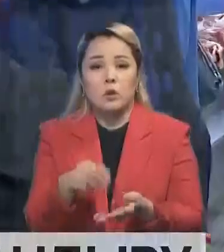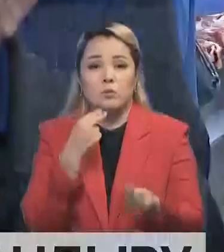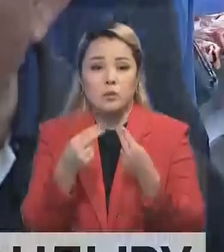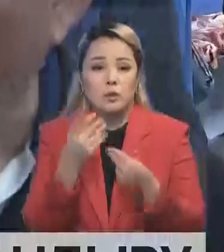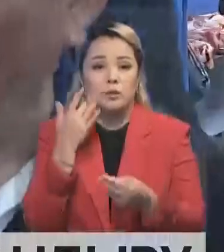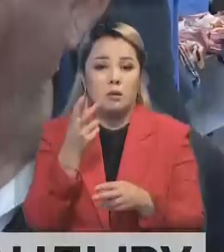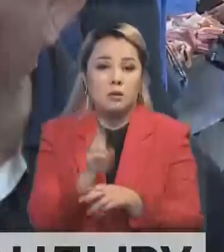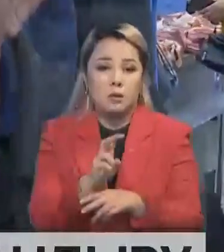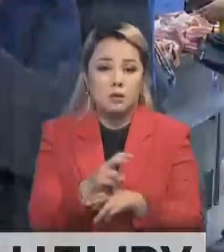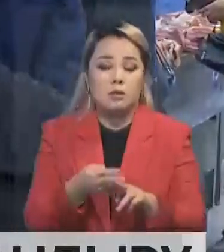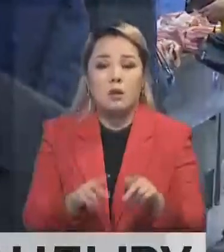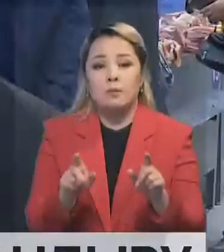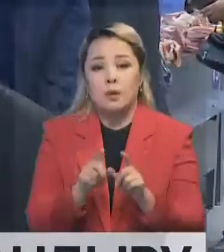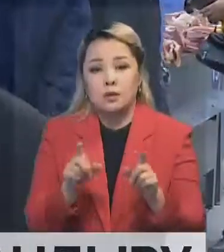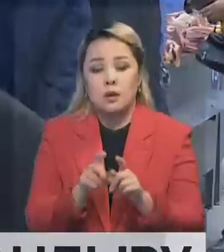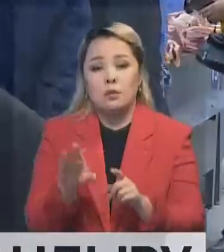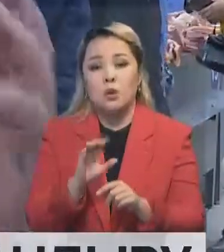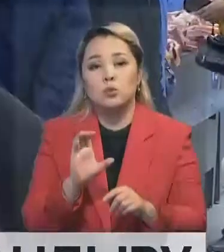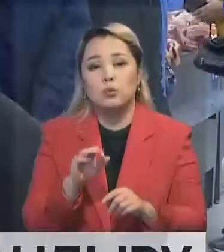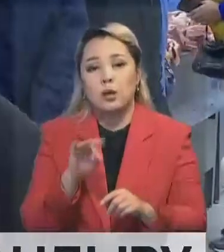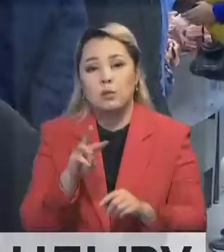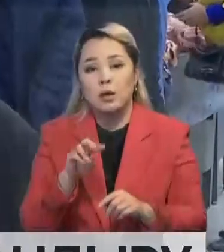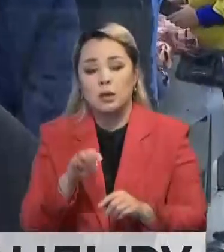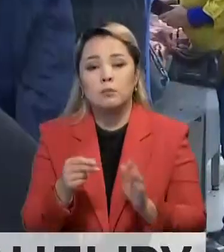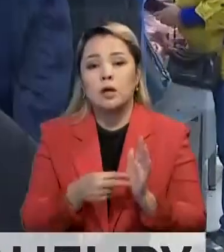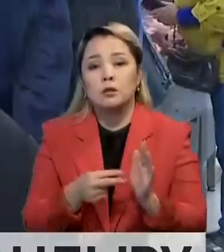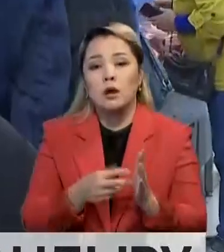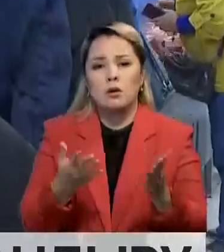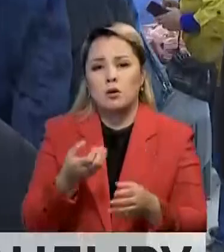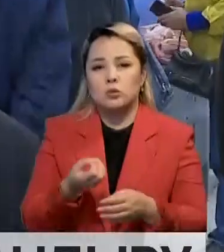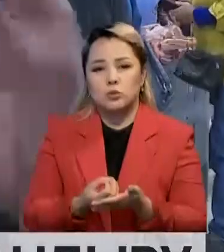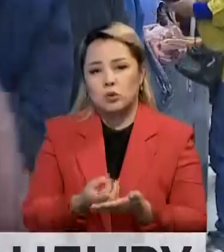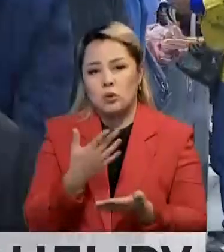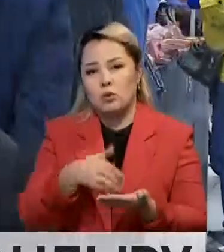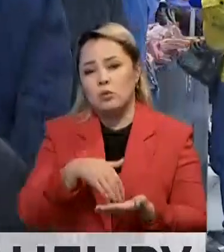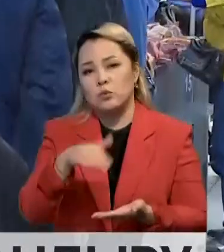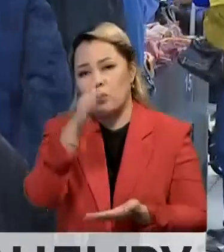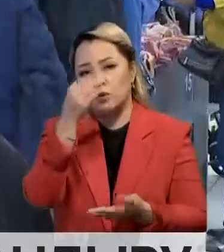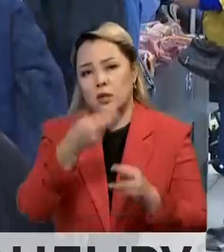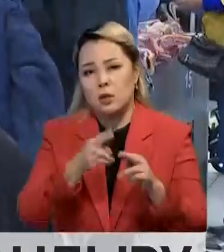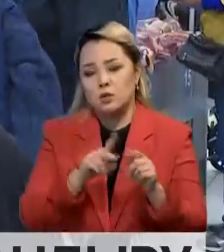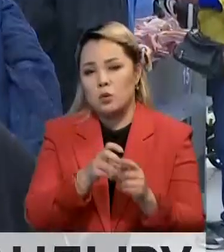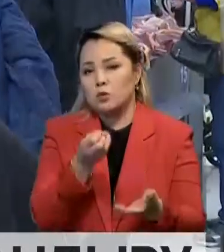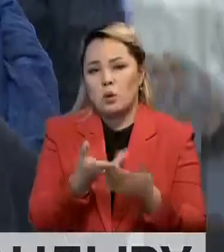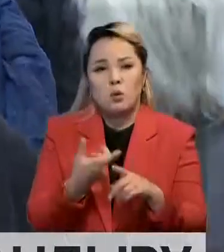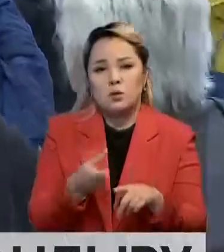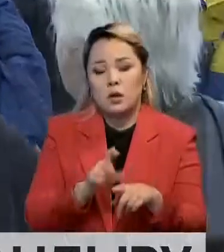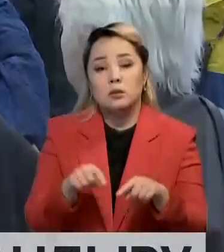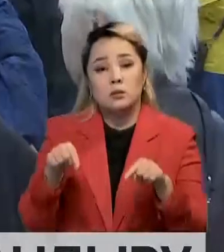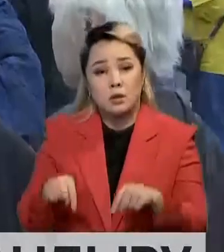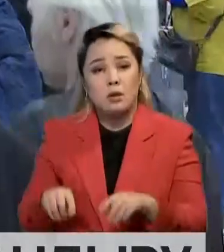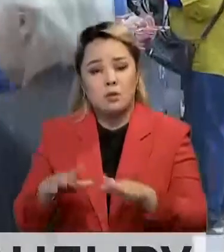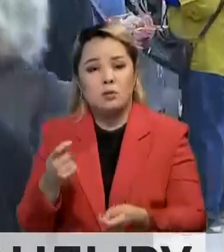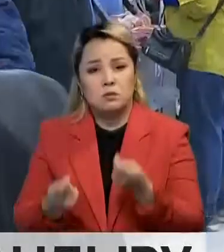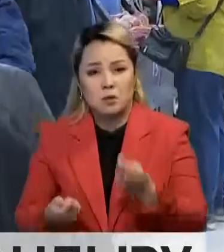аламыз. Үйдің қасындағы дүкен супермаркеттерде баға қандай? Онда совсем заоблачный, қымбат. Яғни мұнда